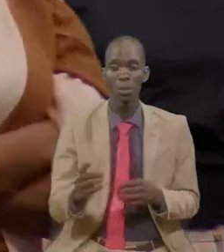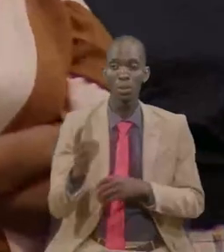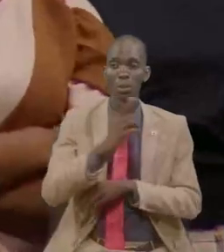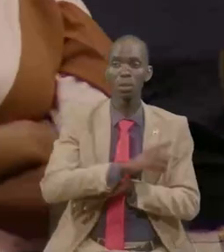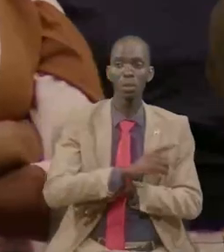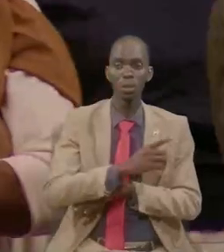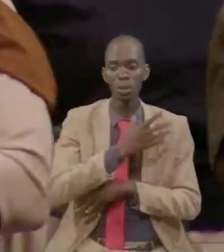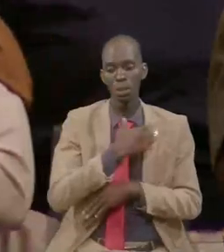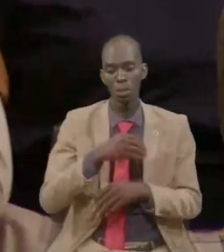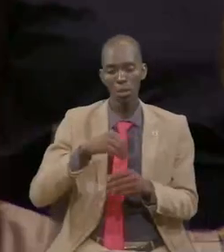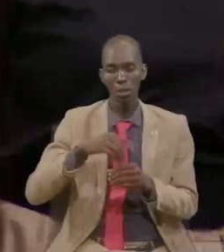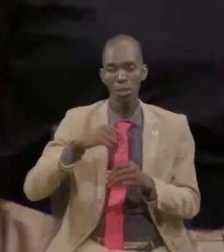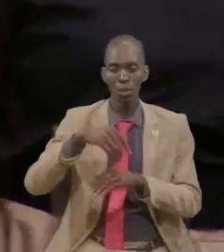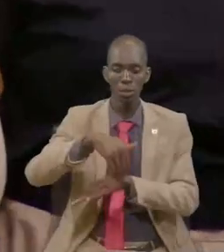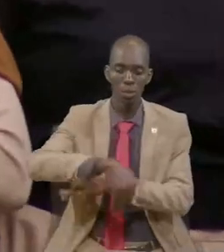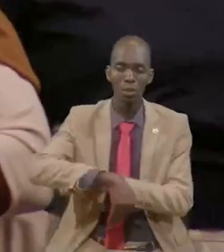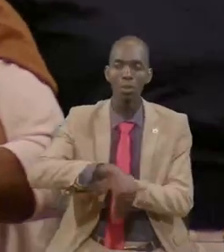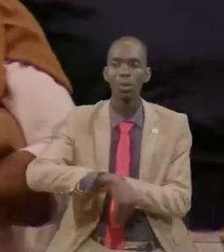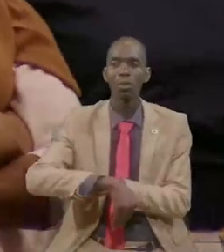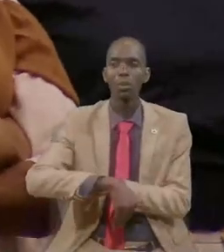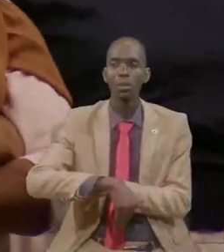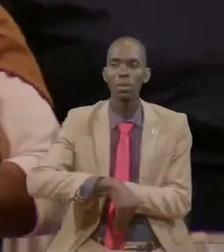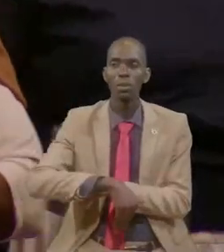Le jour aussi bien que la nuit.